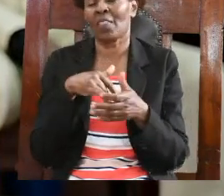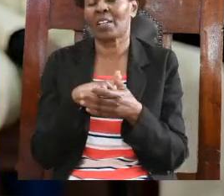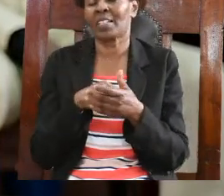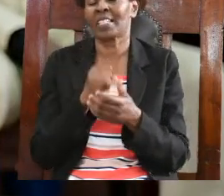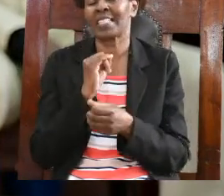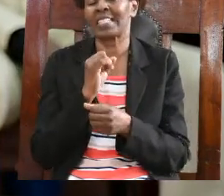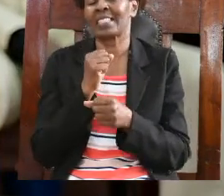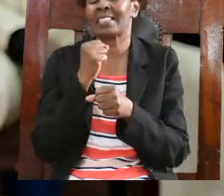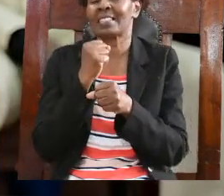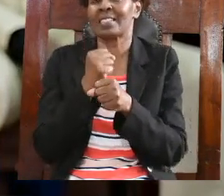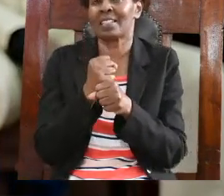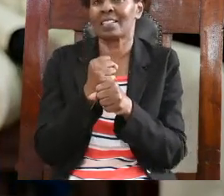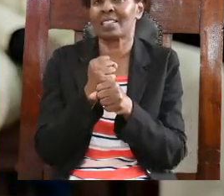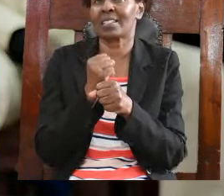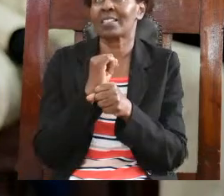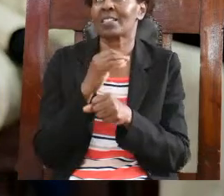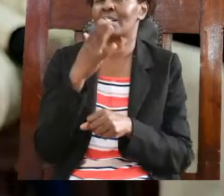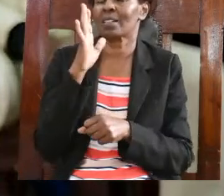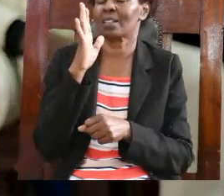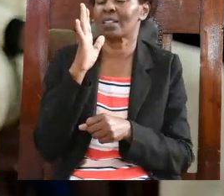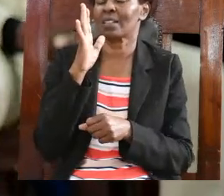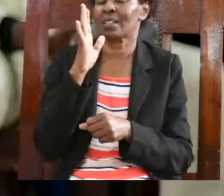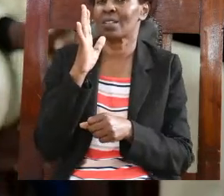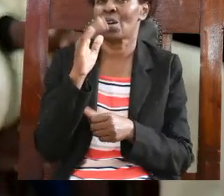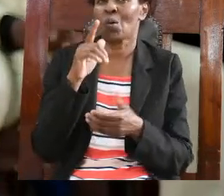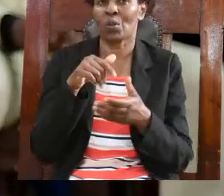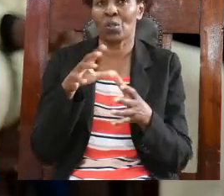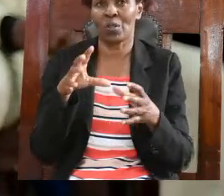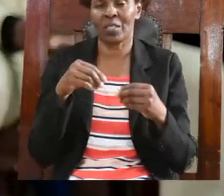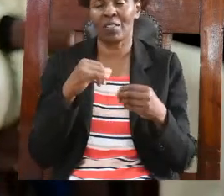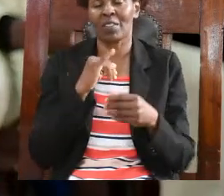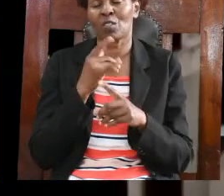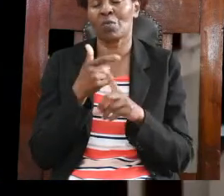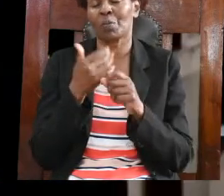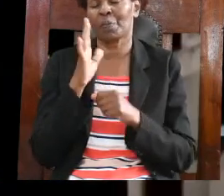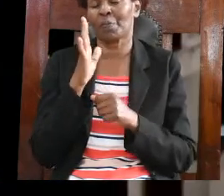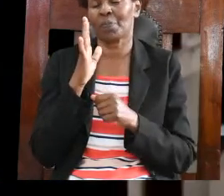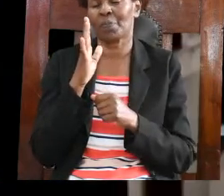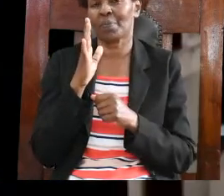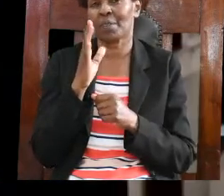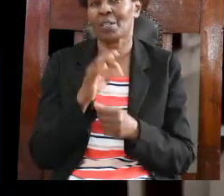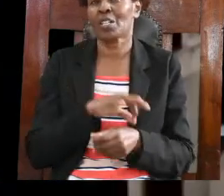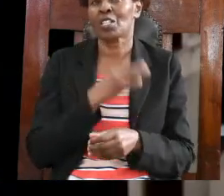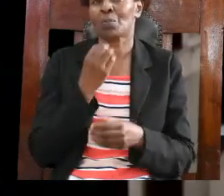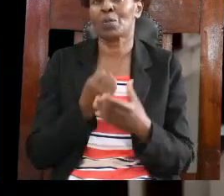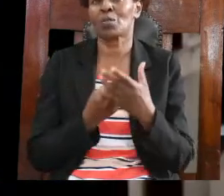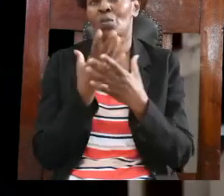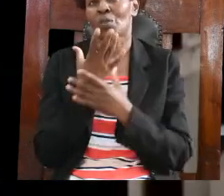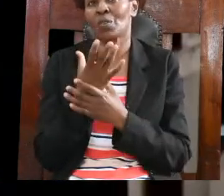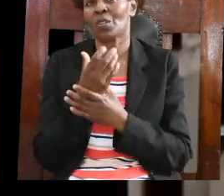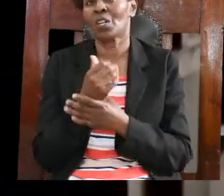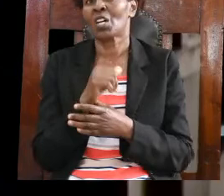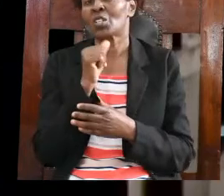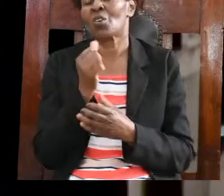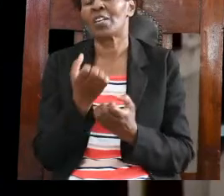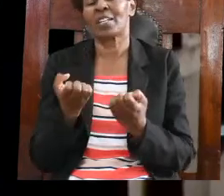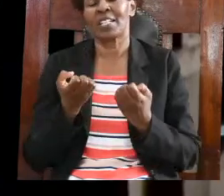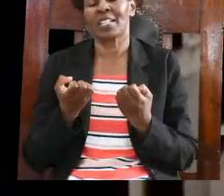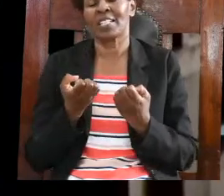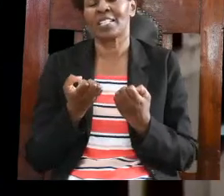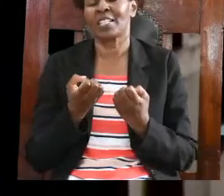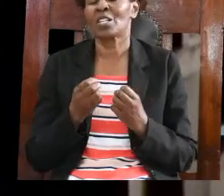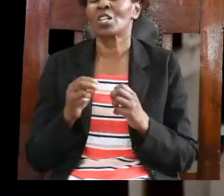yake. Wito ambao umeupokea, umeupokea kutoka kwake. Ukomavu wa kiroho hauhitaji